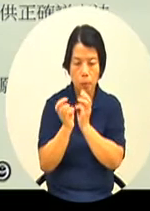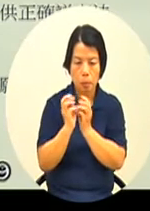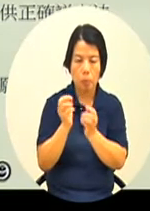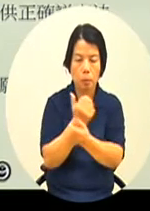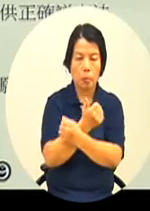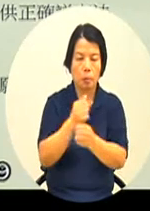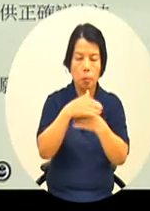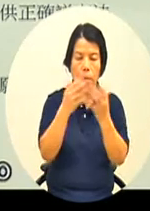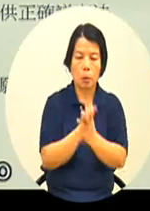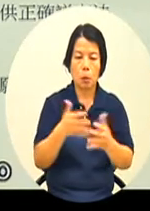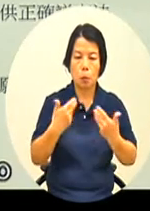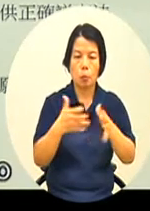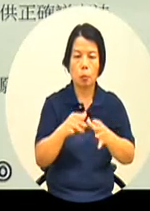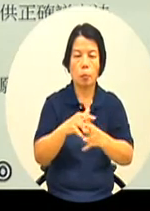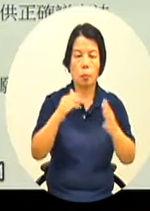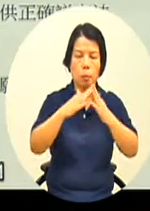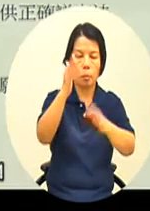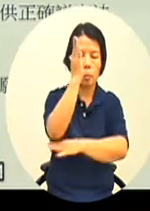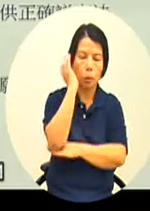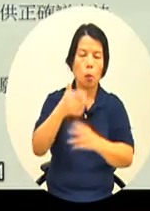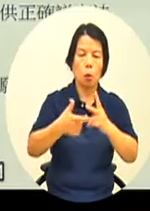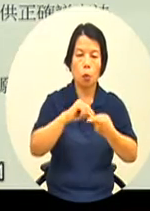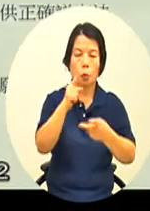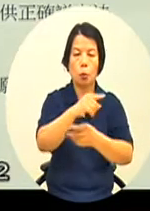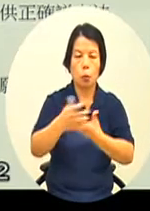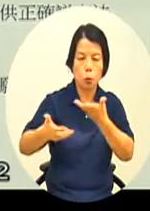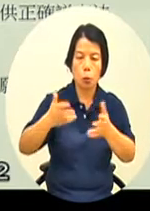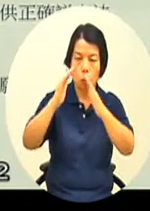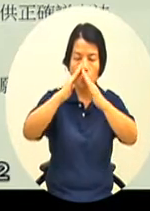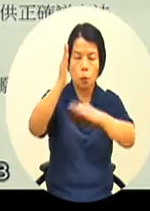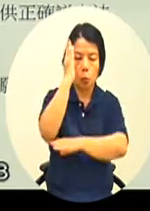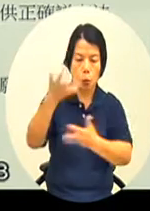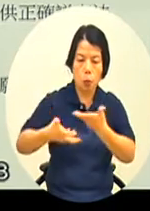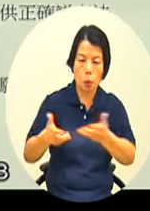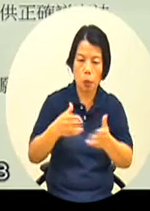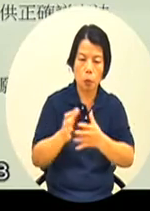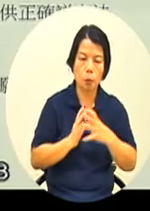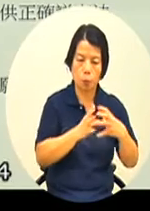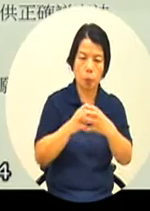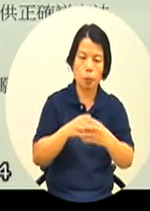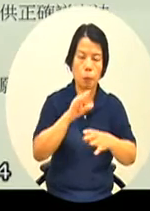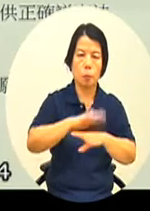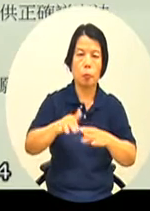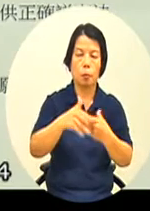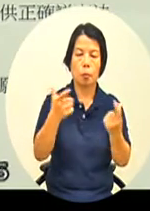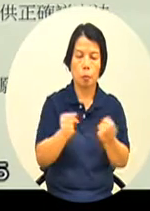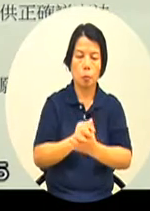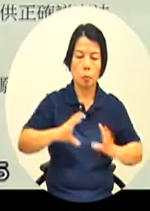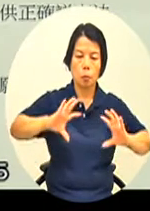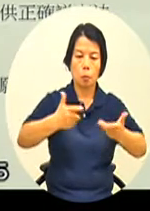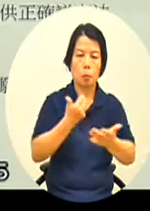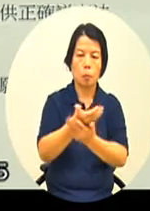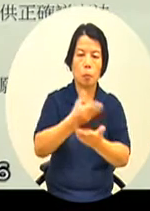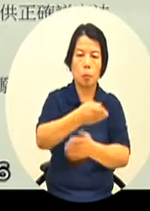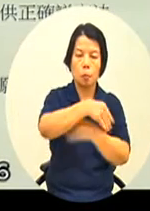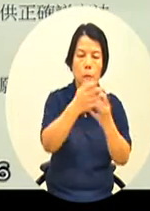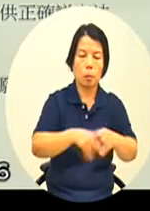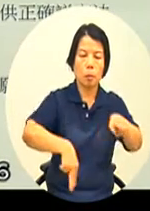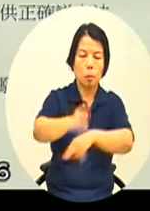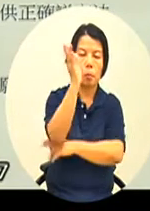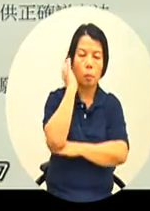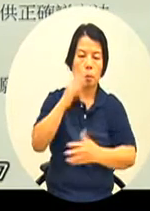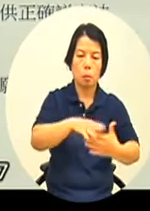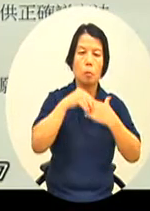案，务求与市政需求相辅相成；二、公正严谨审慎书院案及国赔案，充分发挥行政救济功